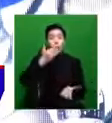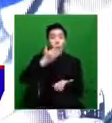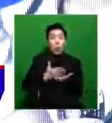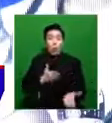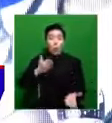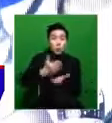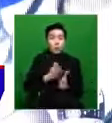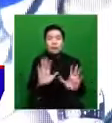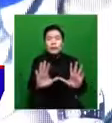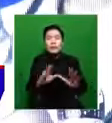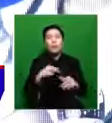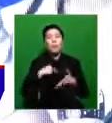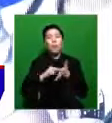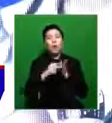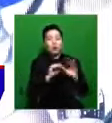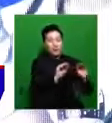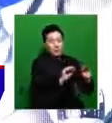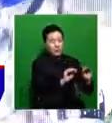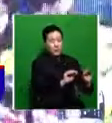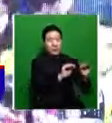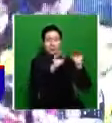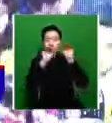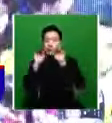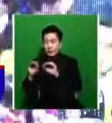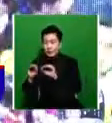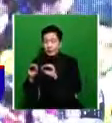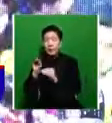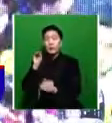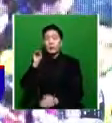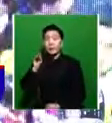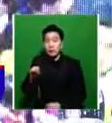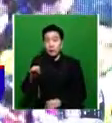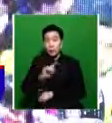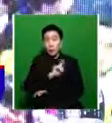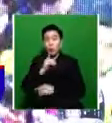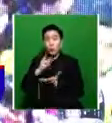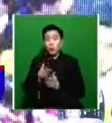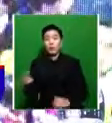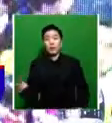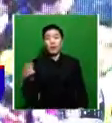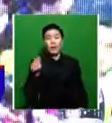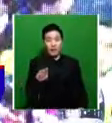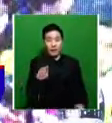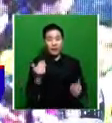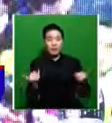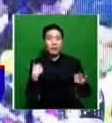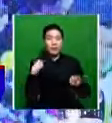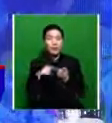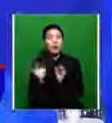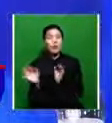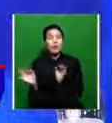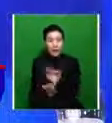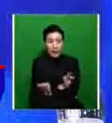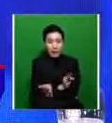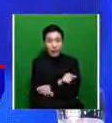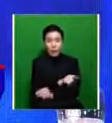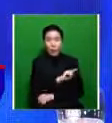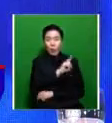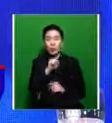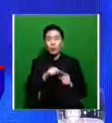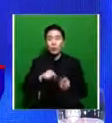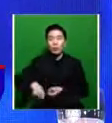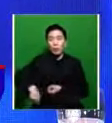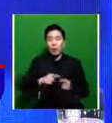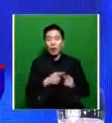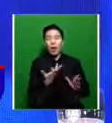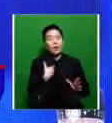การงดรัฐบาลก็จะต้องหาวันหยุดที่มาชดเชยกับ